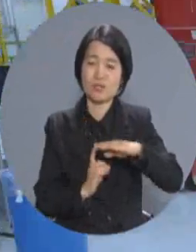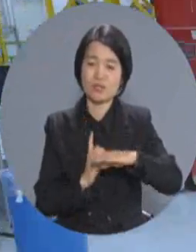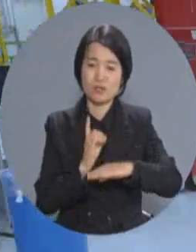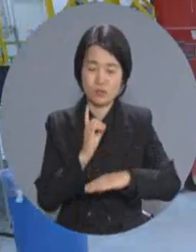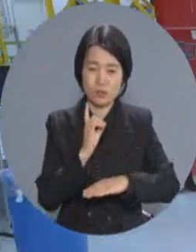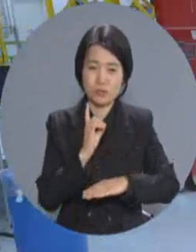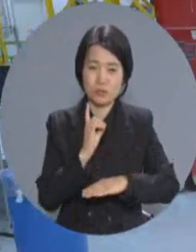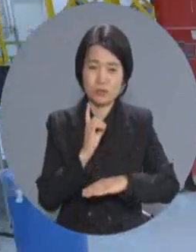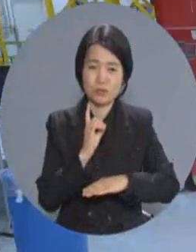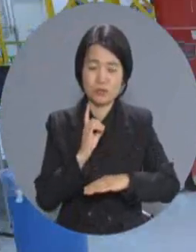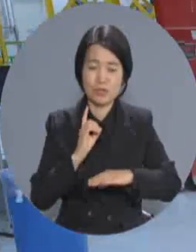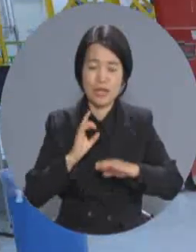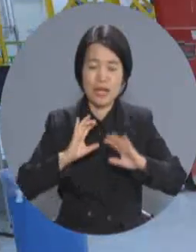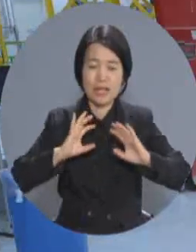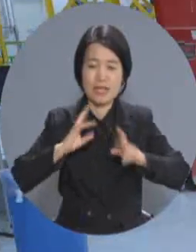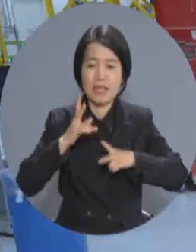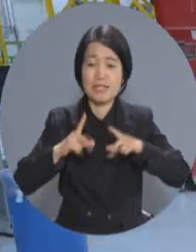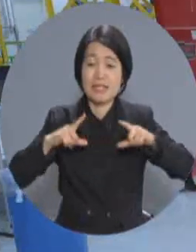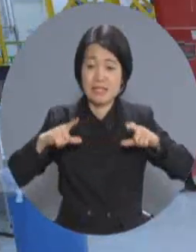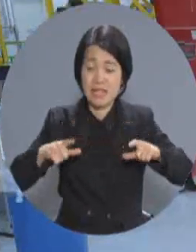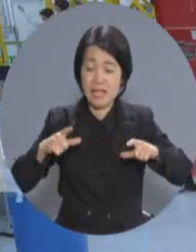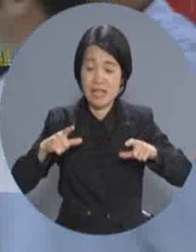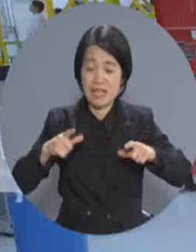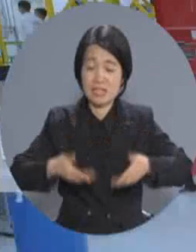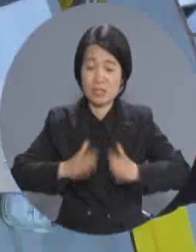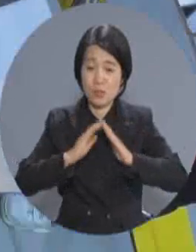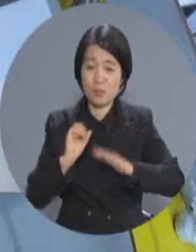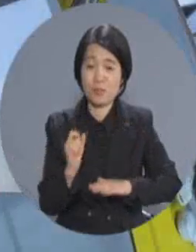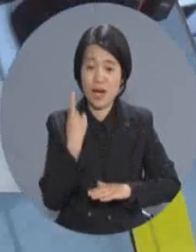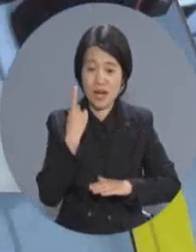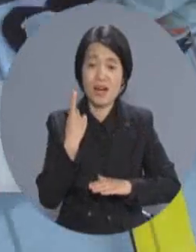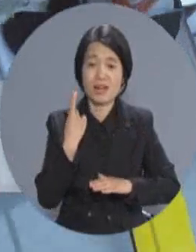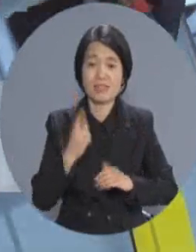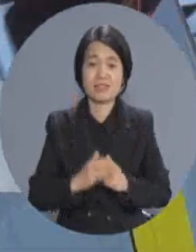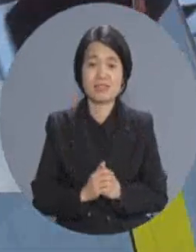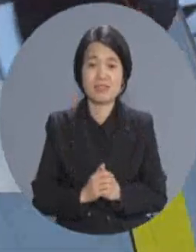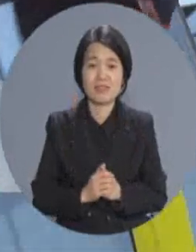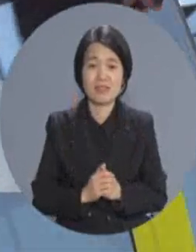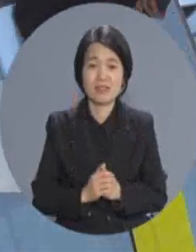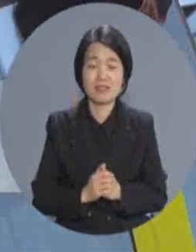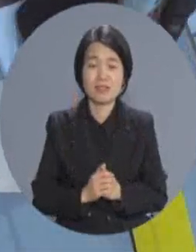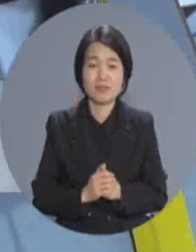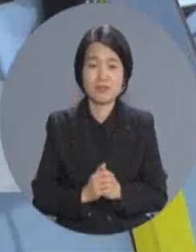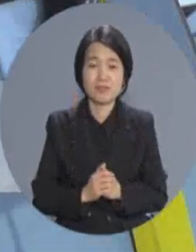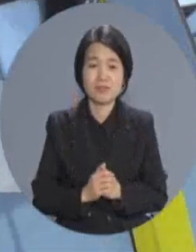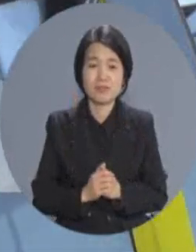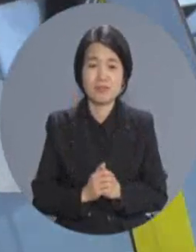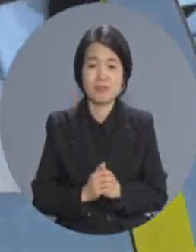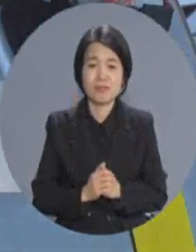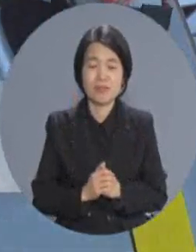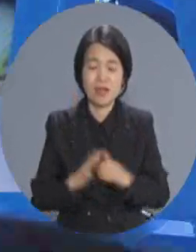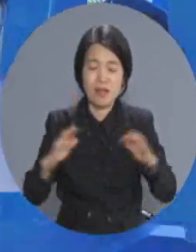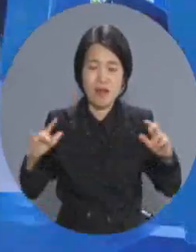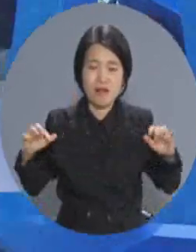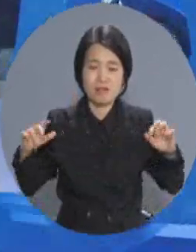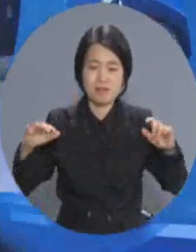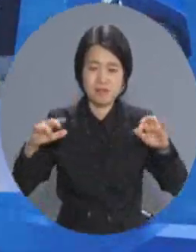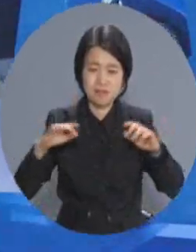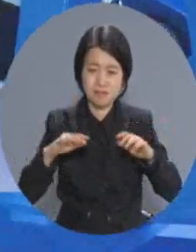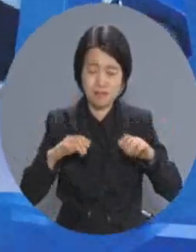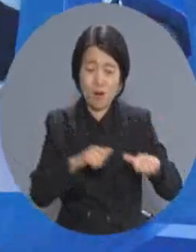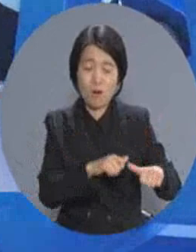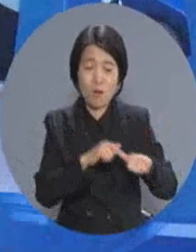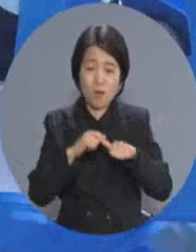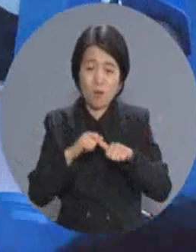우주 국가산단이 들어옴으로써 드디어 이제 우리 많은 인구가 유입될 수 있는